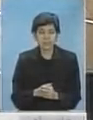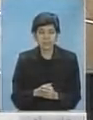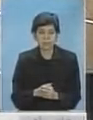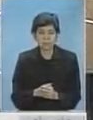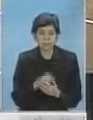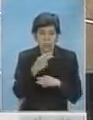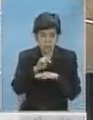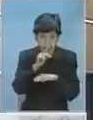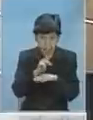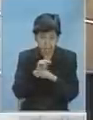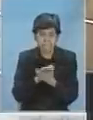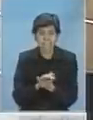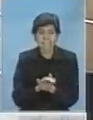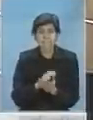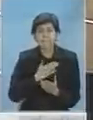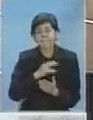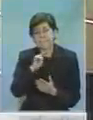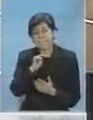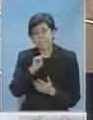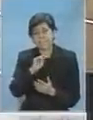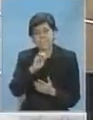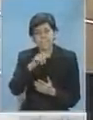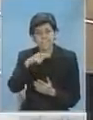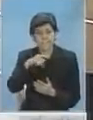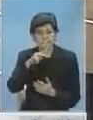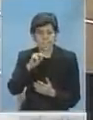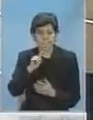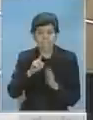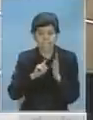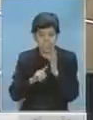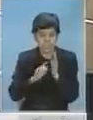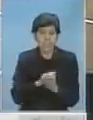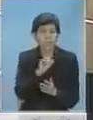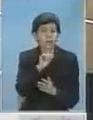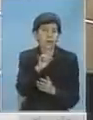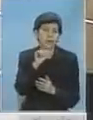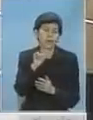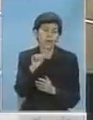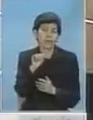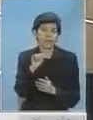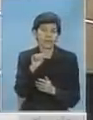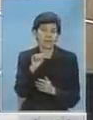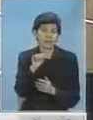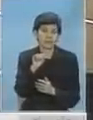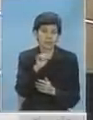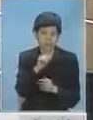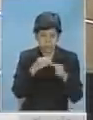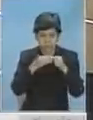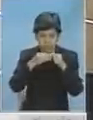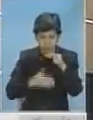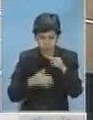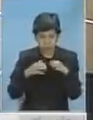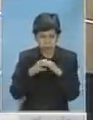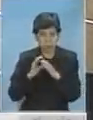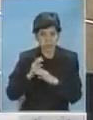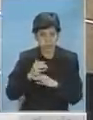ท่านประธานที่เคารพผมนิพนธ์วิสิทธิ์ยุทธศาสตร์สมาชิกสภาผู้แทนราษฎรบัญชีรายชื่อพรร